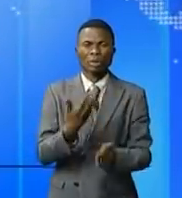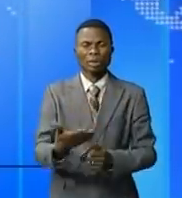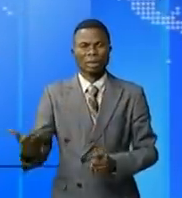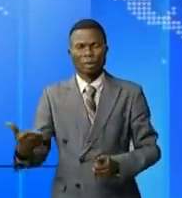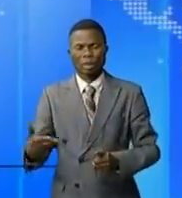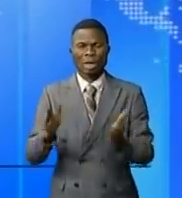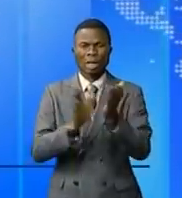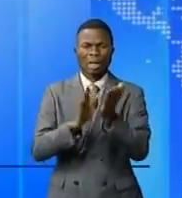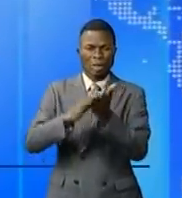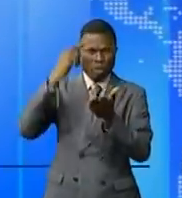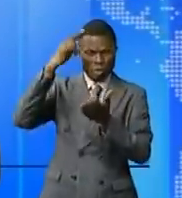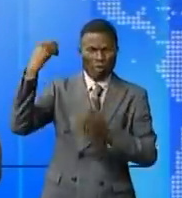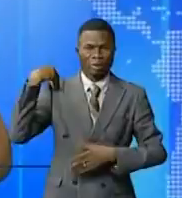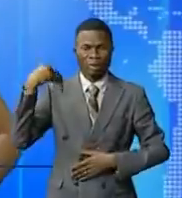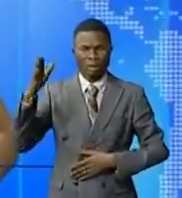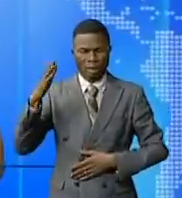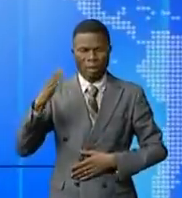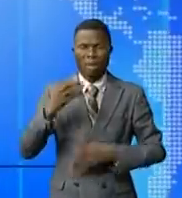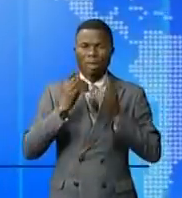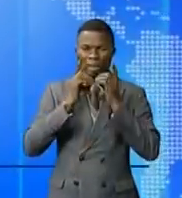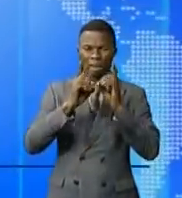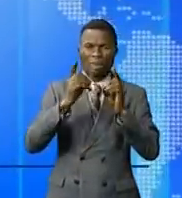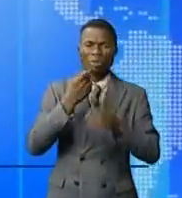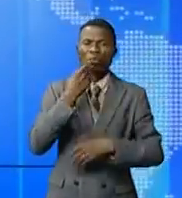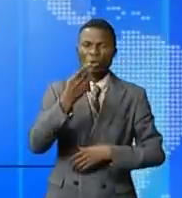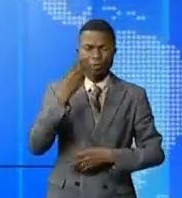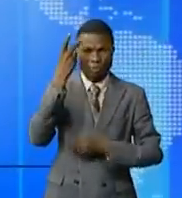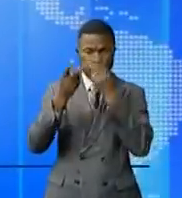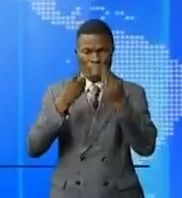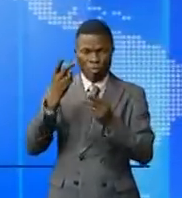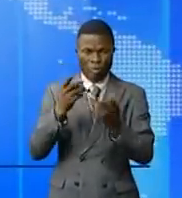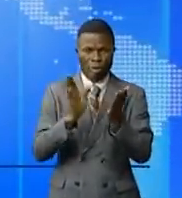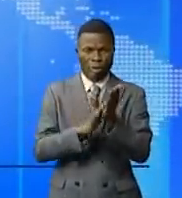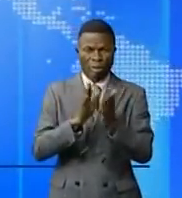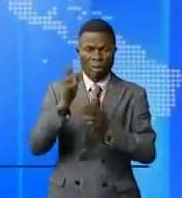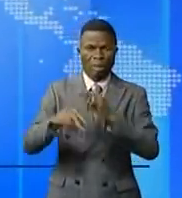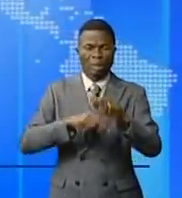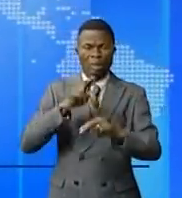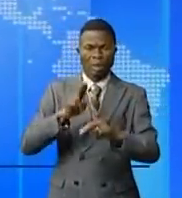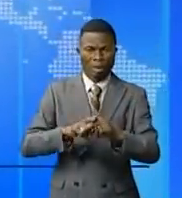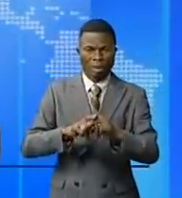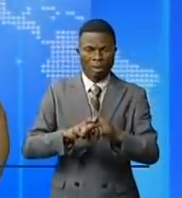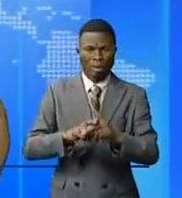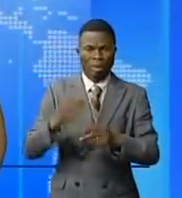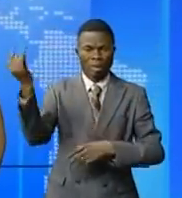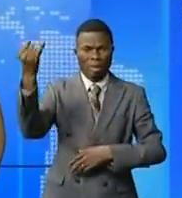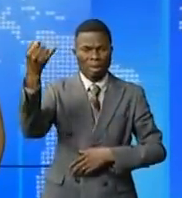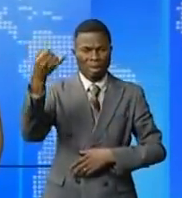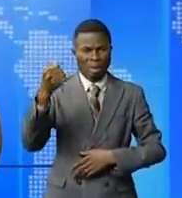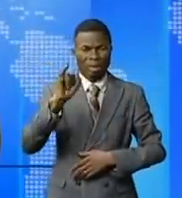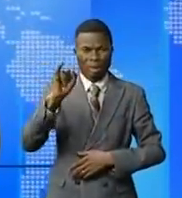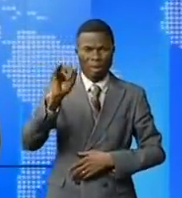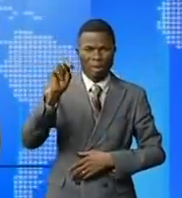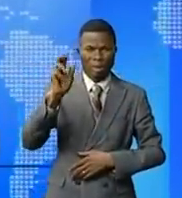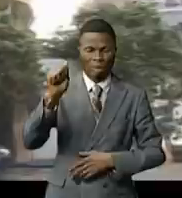des établissements publics. Il a dit à l'occasion de la visite de l'Institut national des arts, INA, en